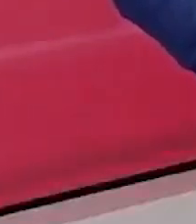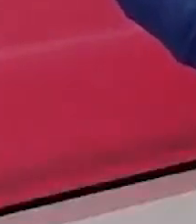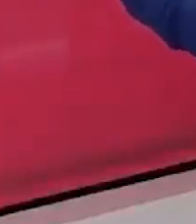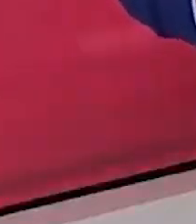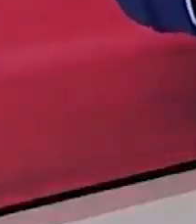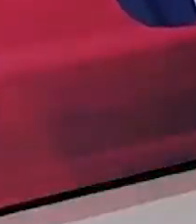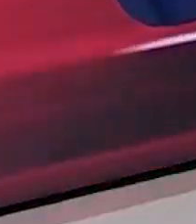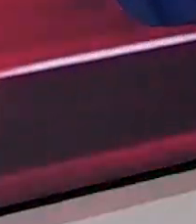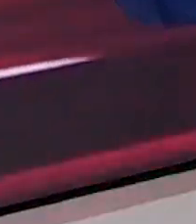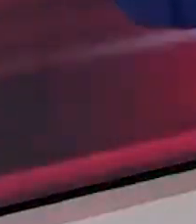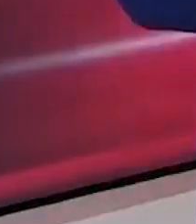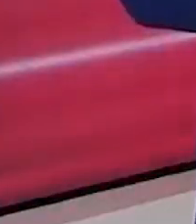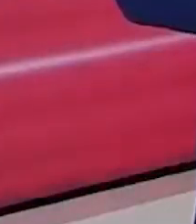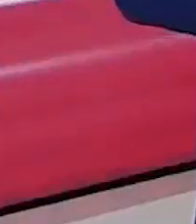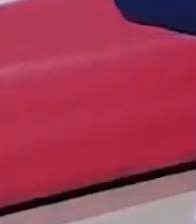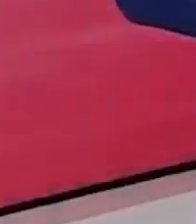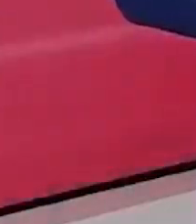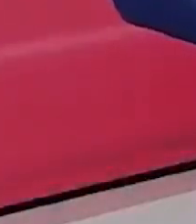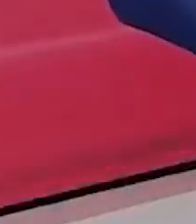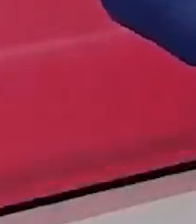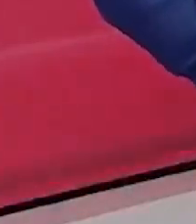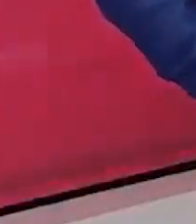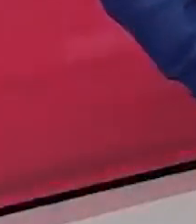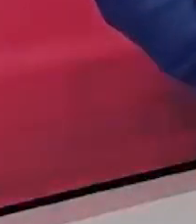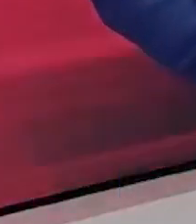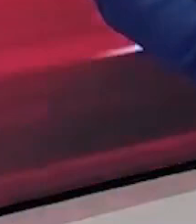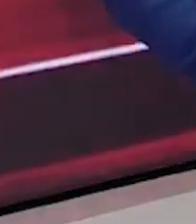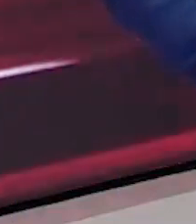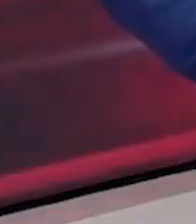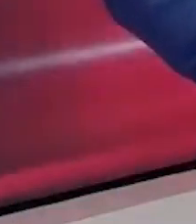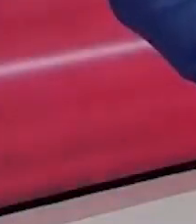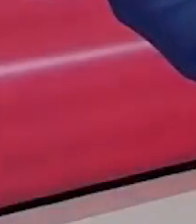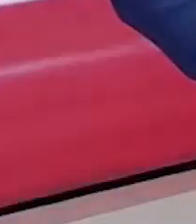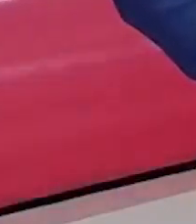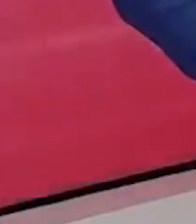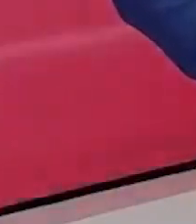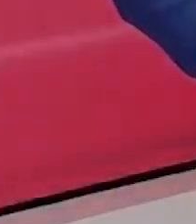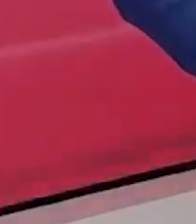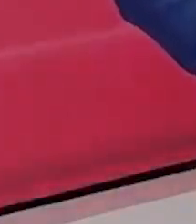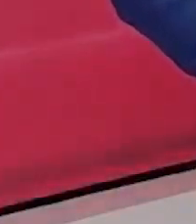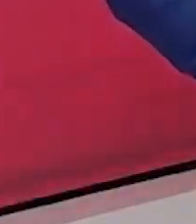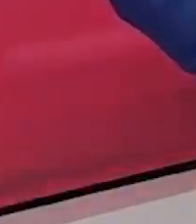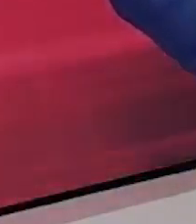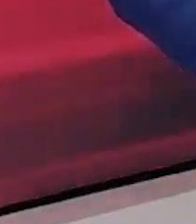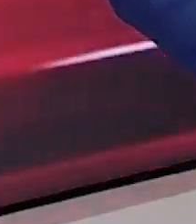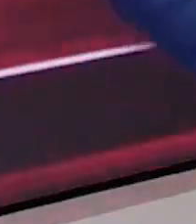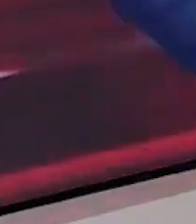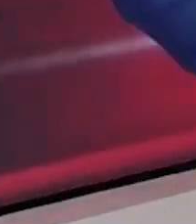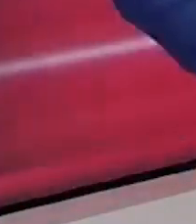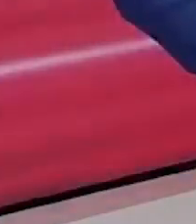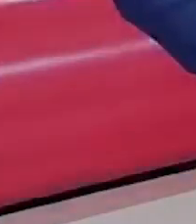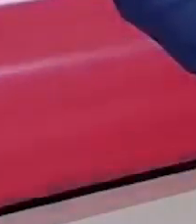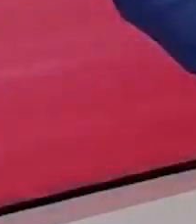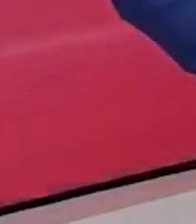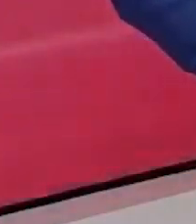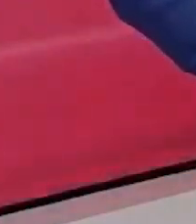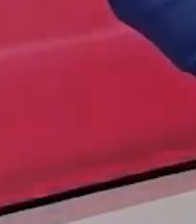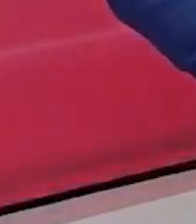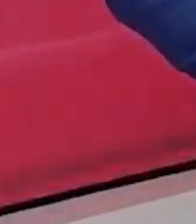Mga kapuso, para laging una sa mga balita, bisitahin at mag-subscribe sa GMA Integrated News sa YouTube. Sa mga kapuso